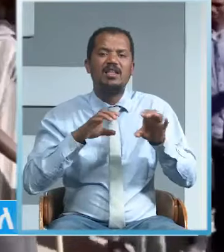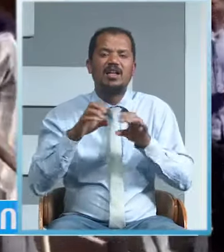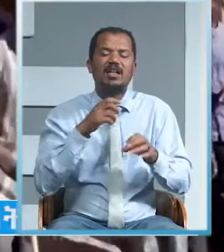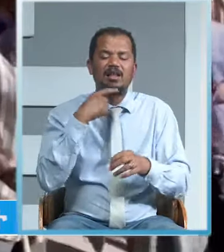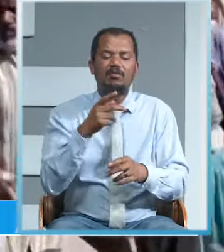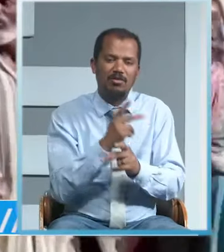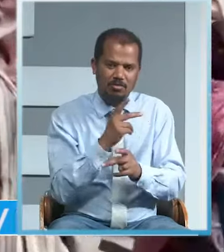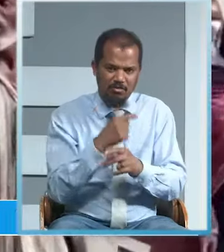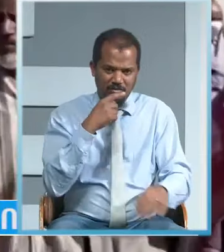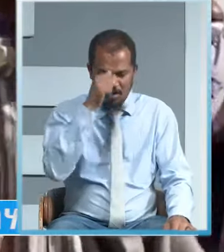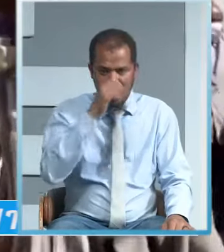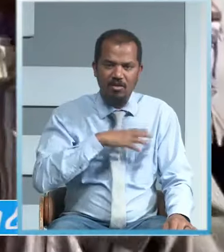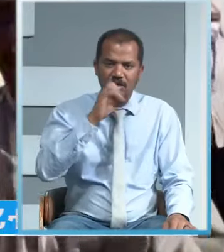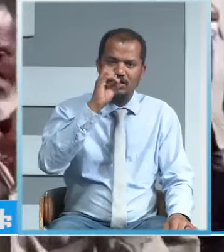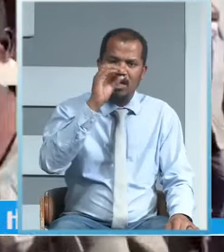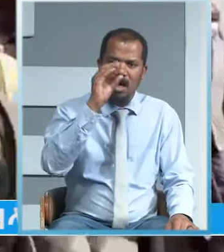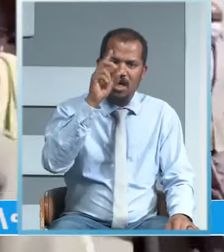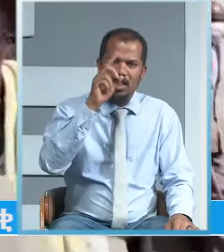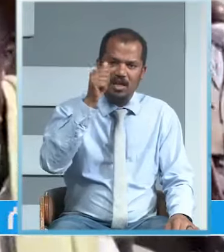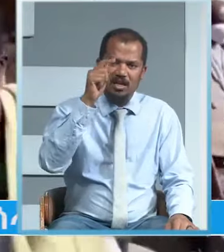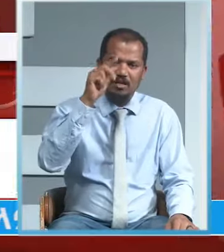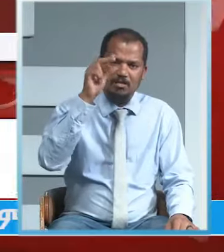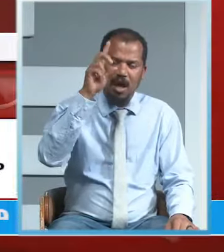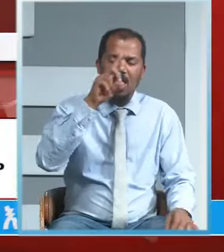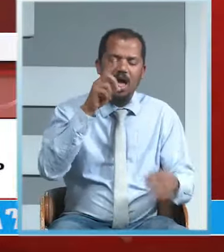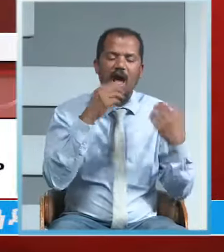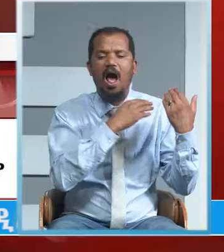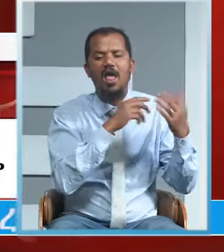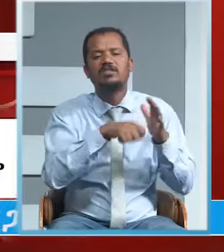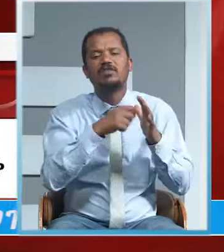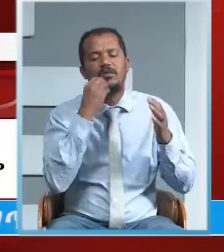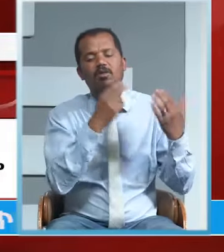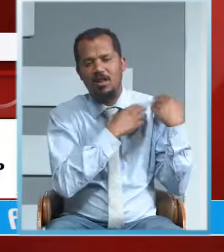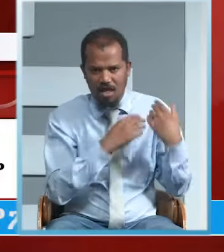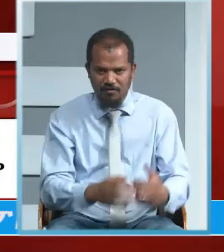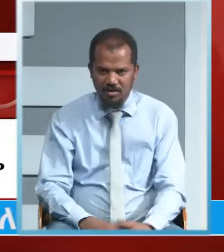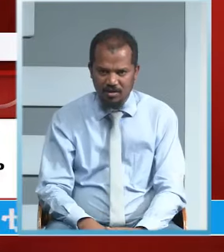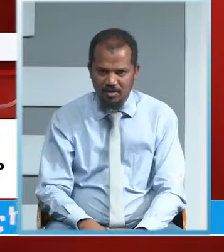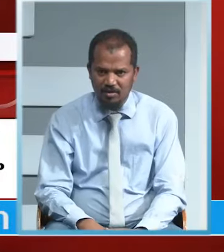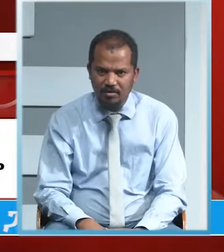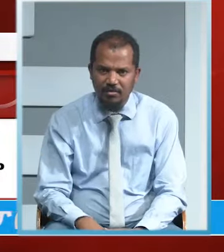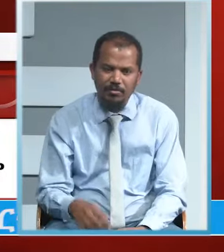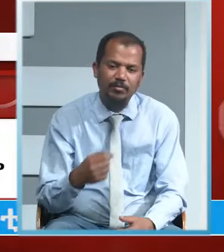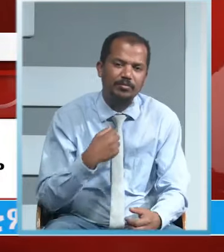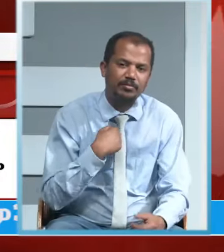እንደሚጠበቅ ገልጿል። አቶ ፀሐይ እንባዬ የጽህፈት ቤቱ ኃላፊ ናቸው። በጤና ተቋማት ቁጥጥር አድርገናል።